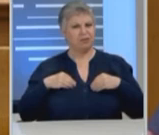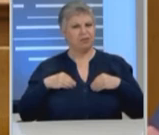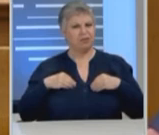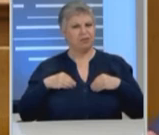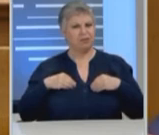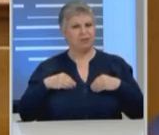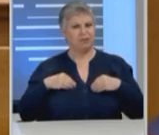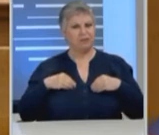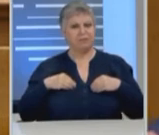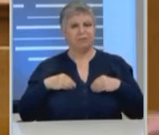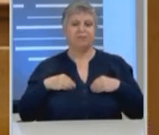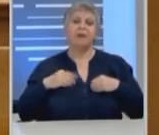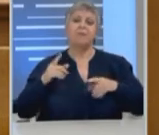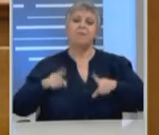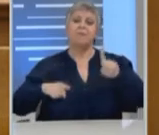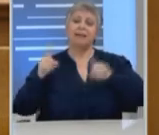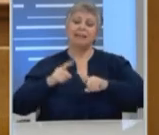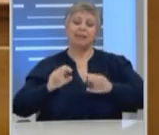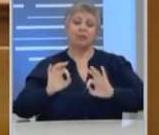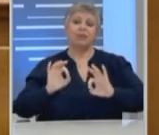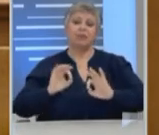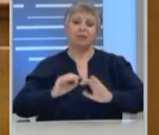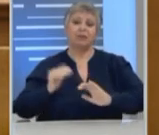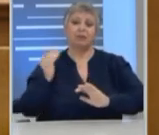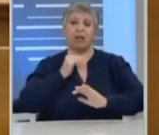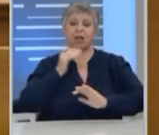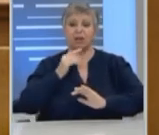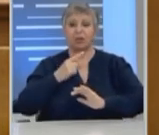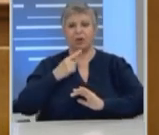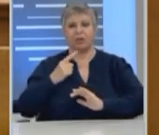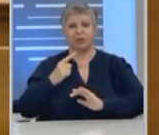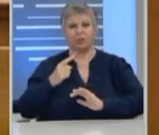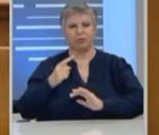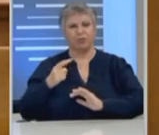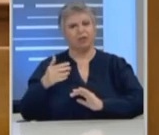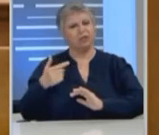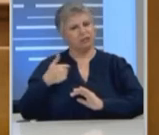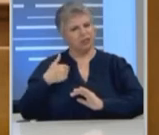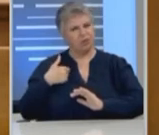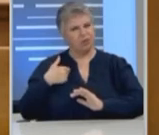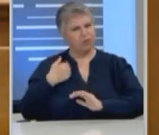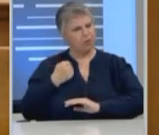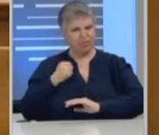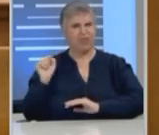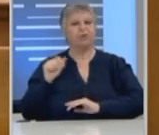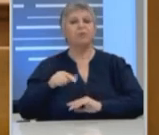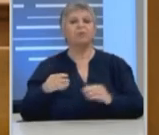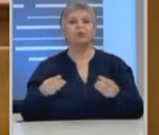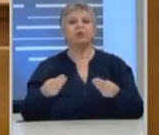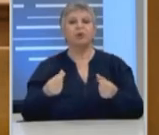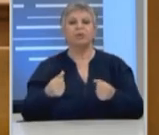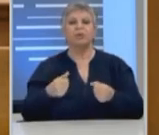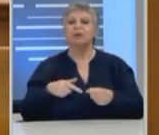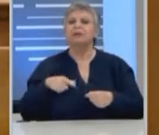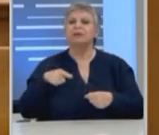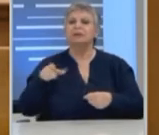Κάποιοι θα σπεύσουν να πούν, και θέλω να το ξεκαθαρίσω ότι δεν συμφωνώ, ότι δεν τα καταφέρνετε γιατί δεν το